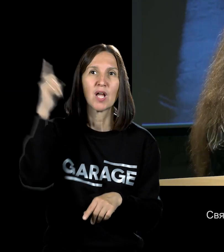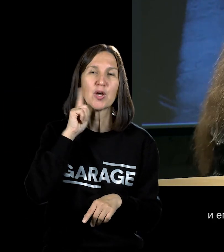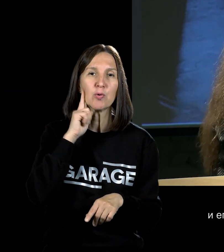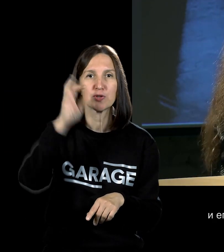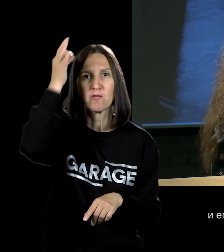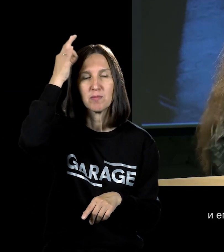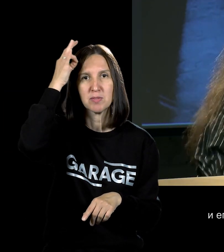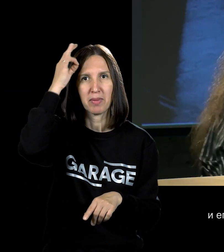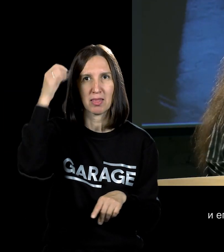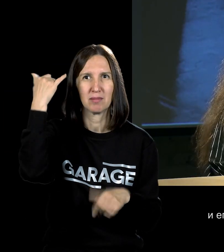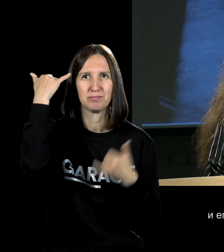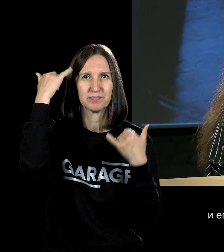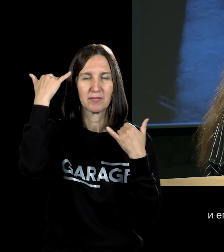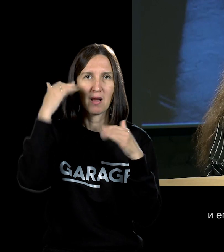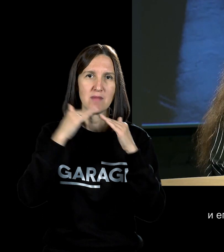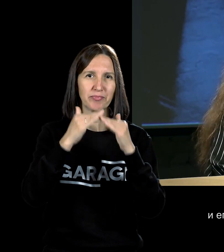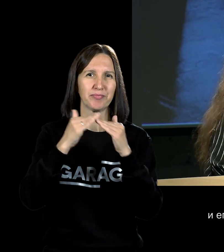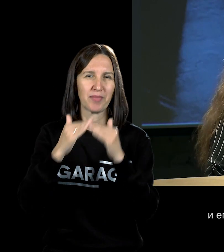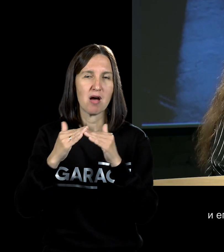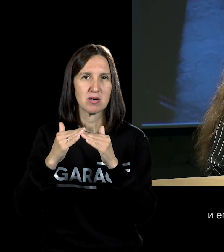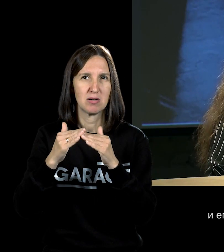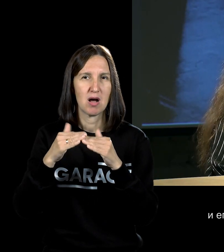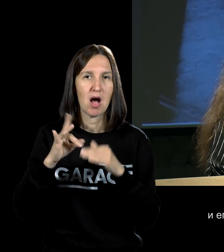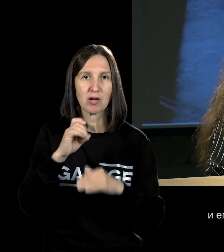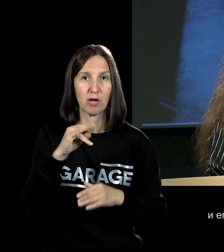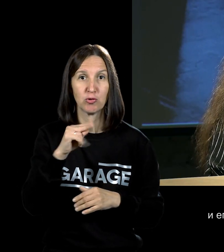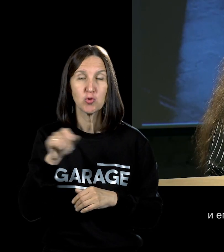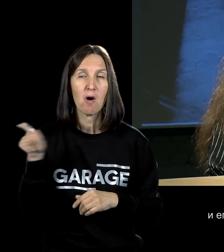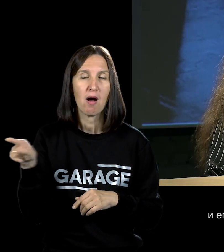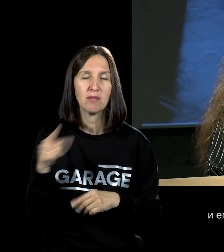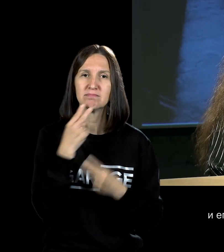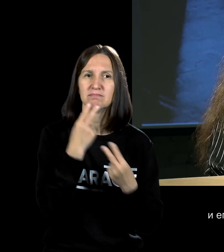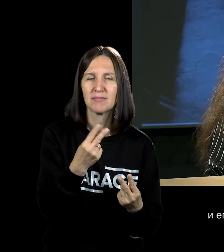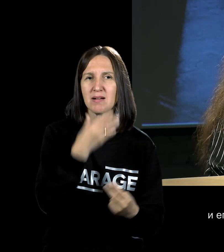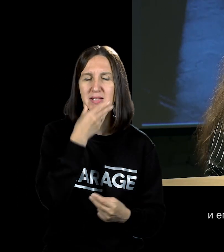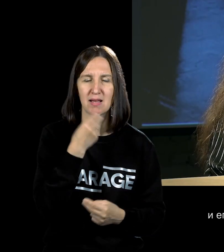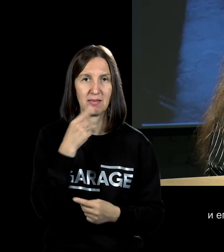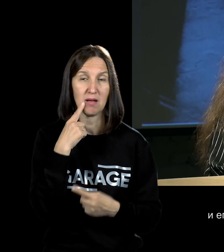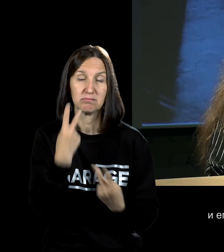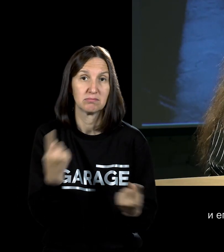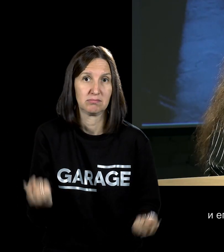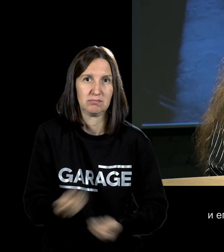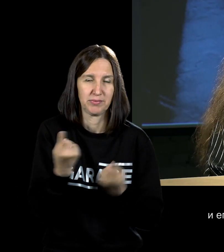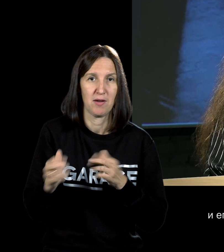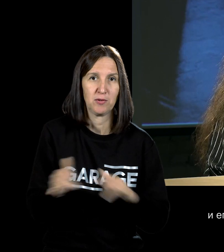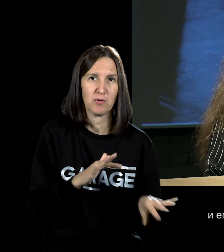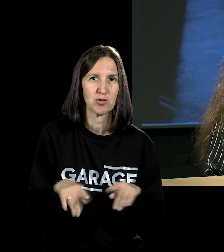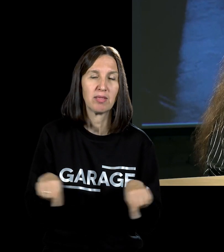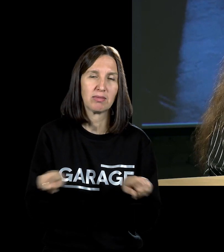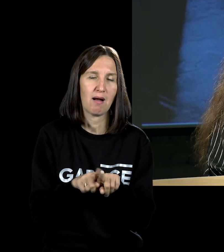работал, и его поражала красота этих повседневных движений, которыми занимаются. Как